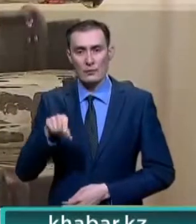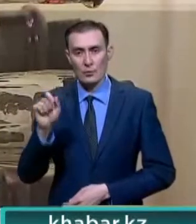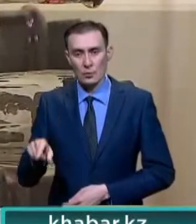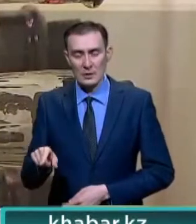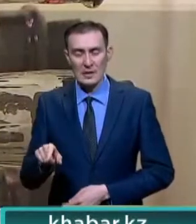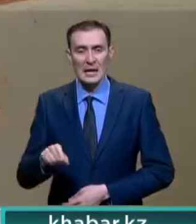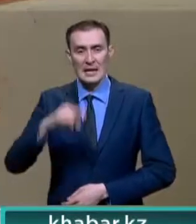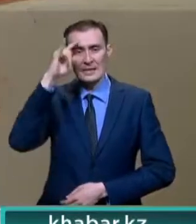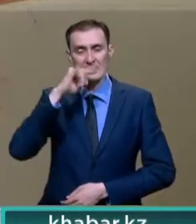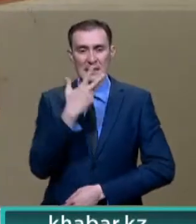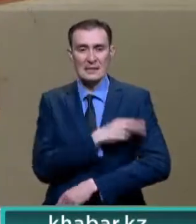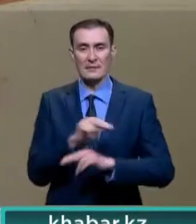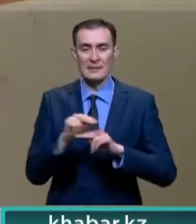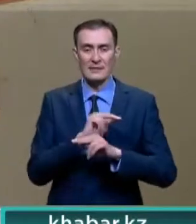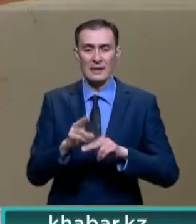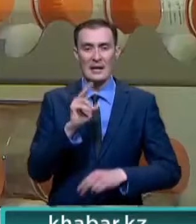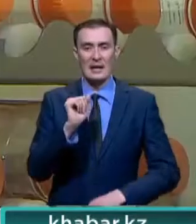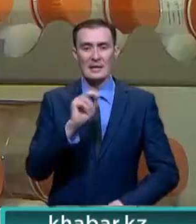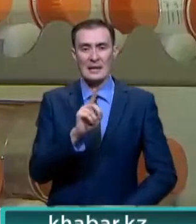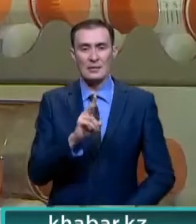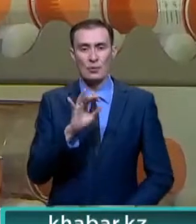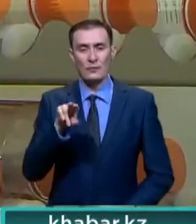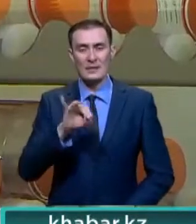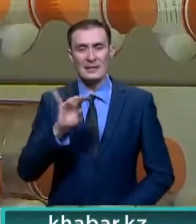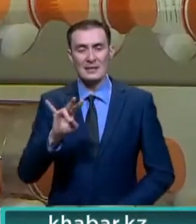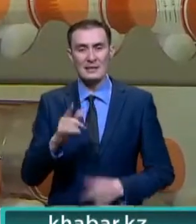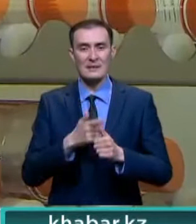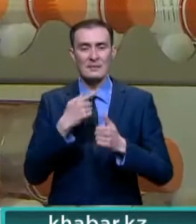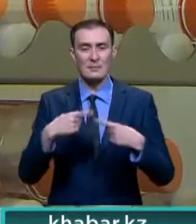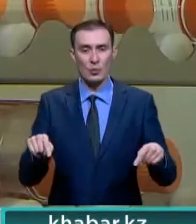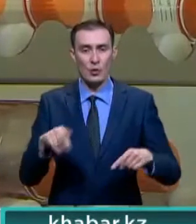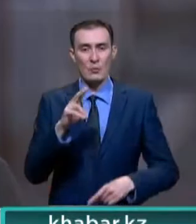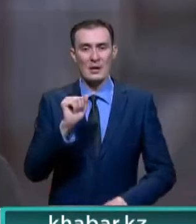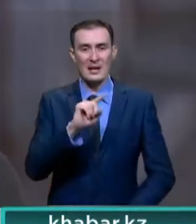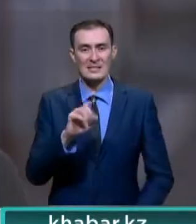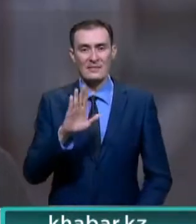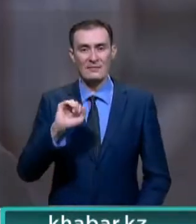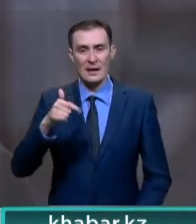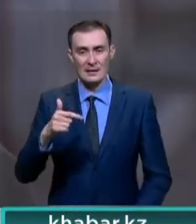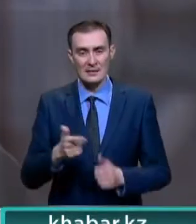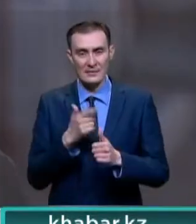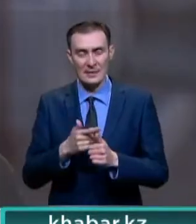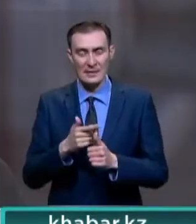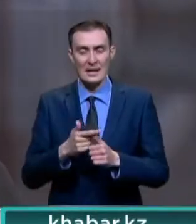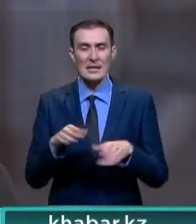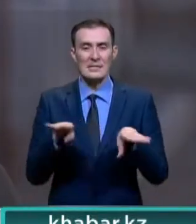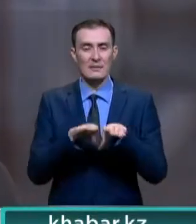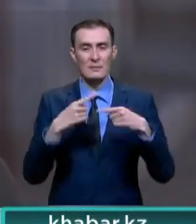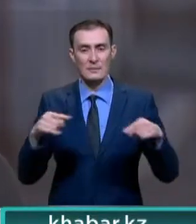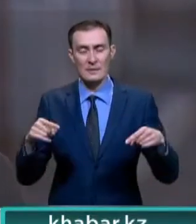Казахстанская инактивированная вакцина «КазКовид-Ин» теперь называется по-другому – «КазВак». Сравним название вакцин других